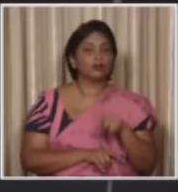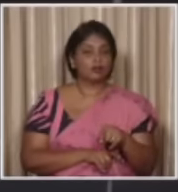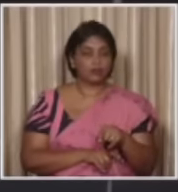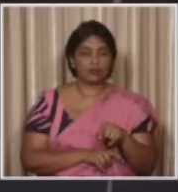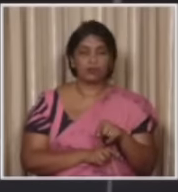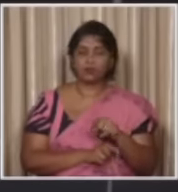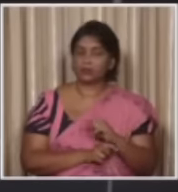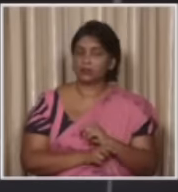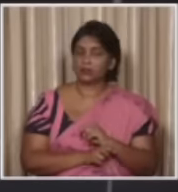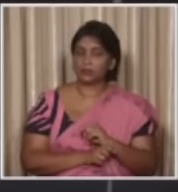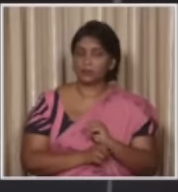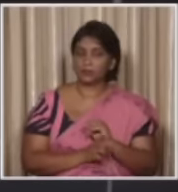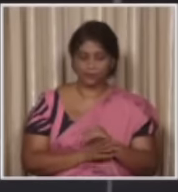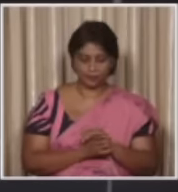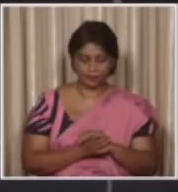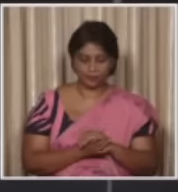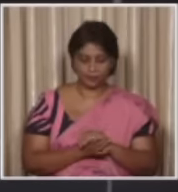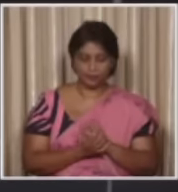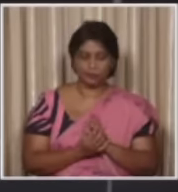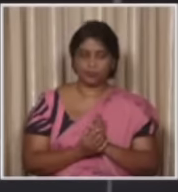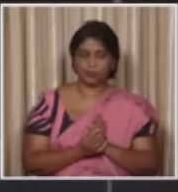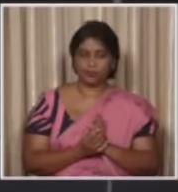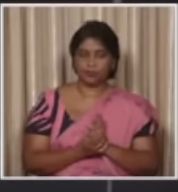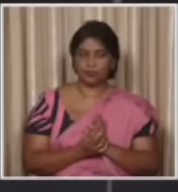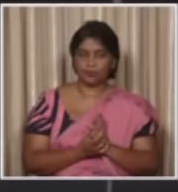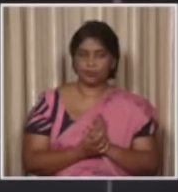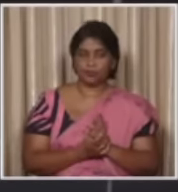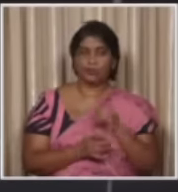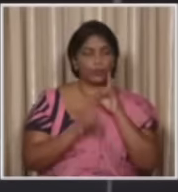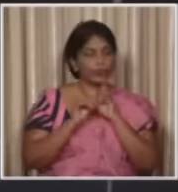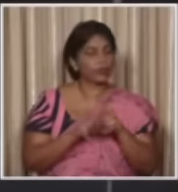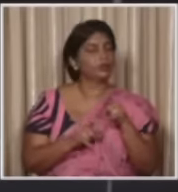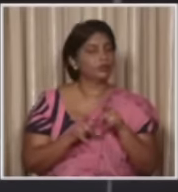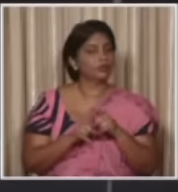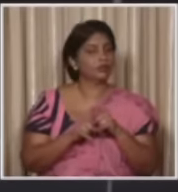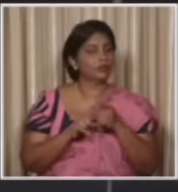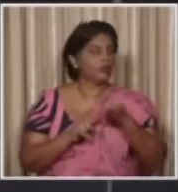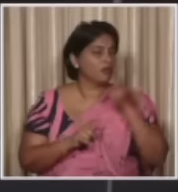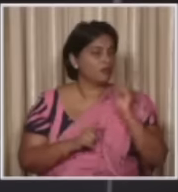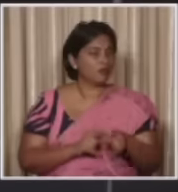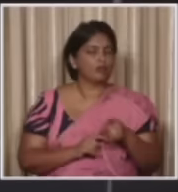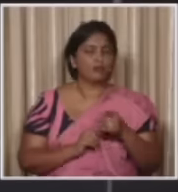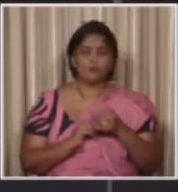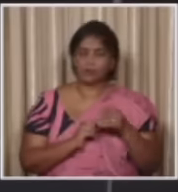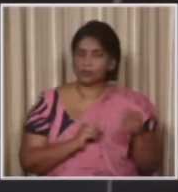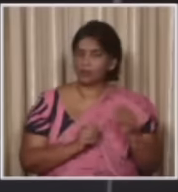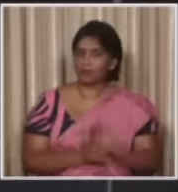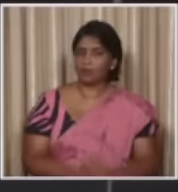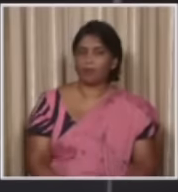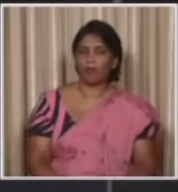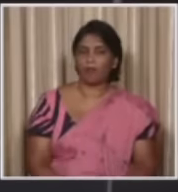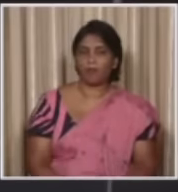අනු ව්‍යවස්ථාවේ යන්න ඡේදය යටතේ පත්කම් ලබන්නා උද මේ ආදි වශයෙන් කියලා අනුමත කරලා ලැබිය යුත්තේ